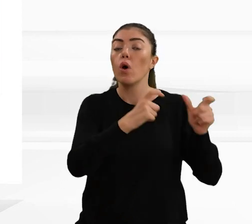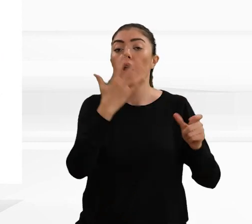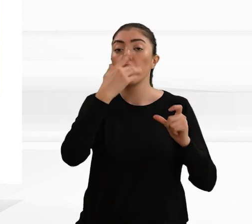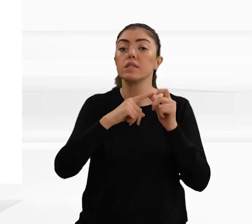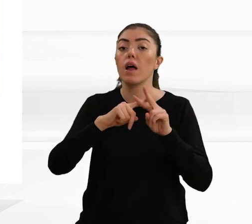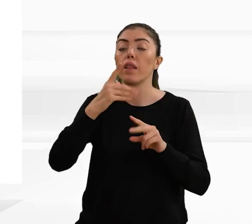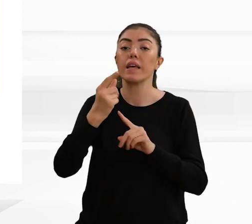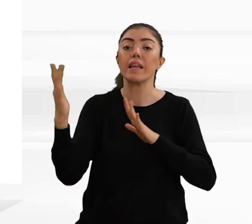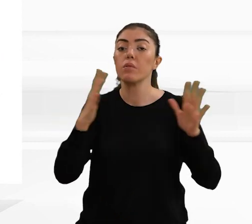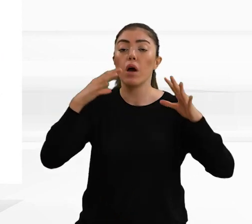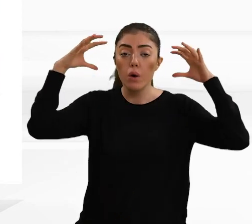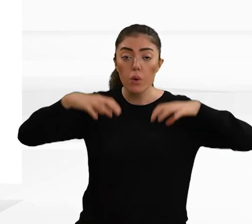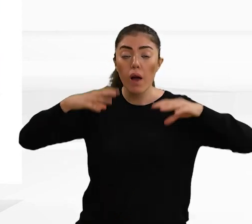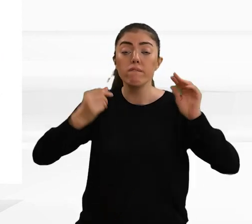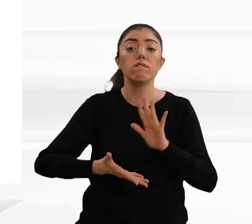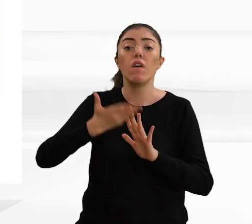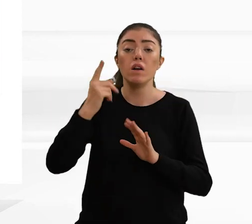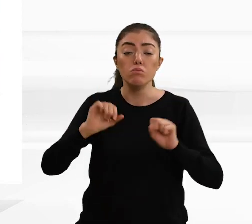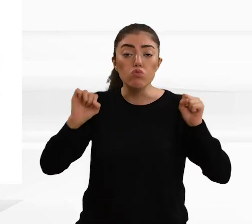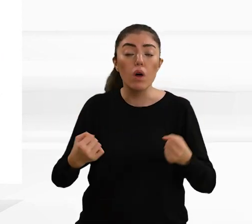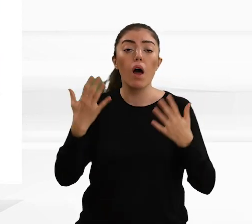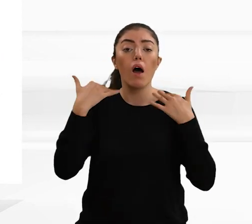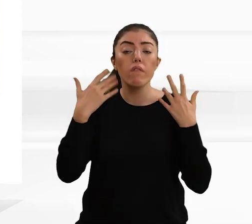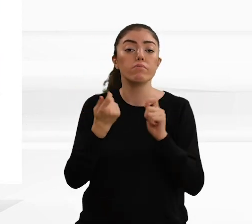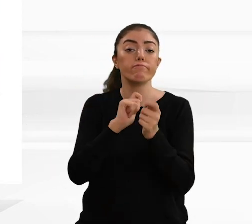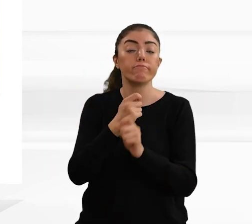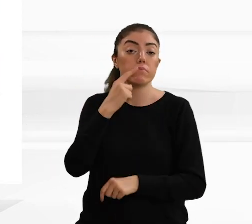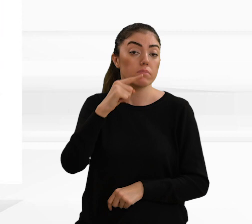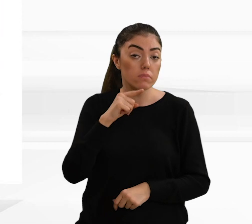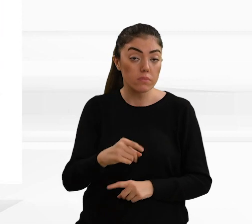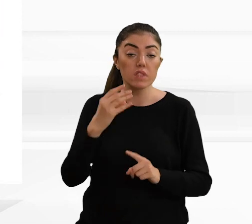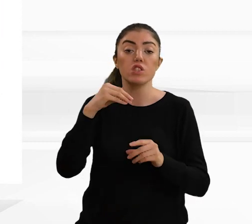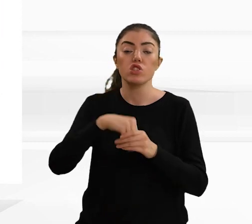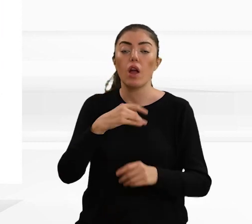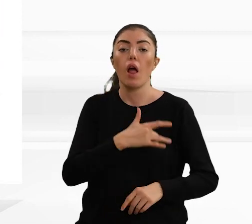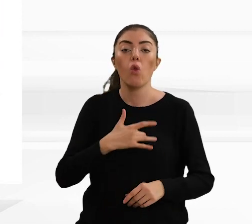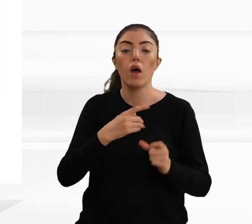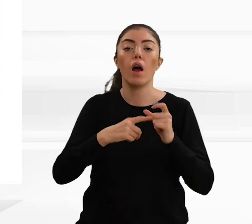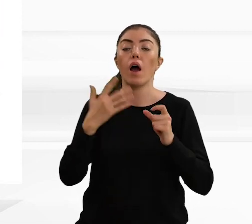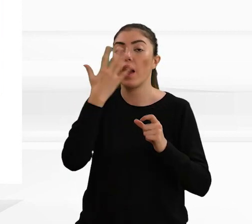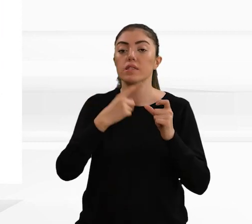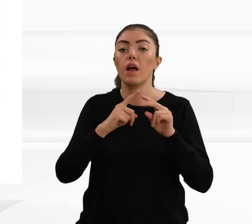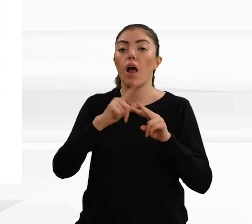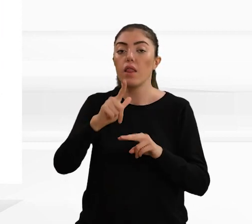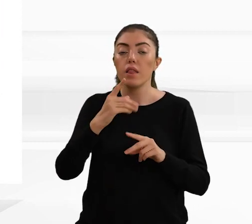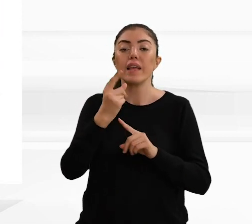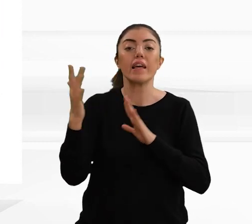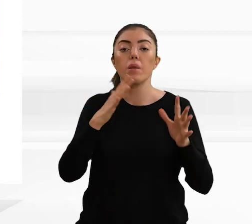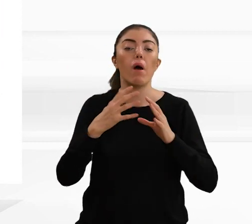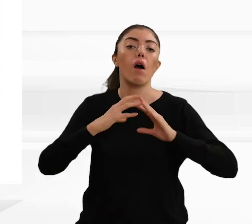karasal iklimi yağışların en Bu kış mevsiminde olmasıyla İç Anadolu Karasal iklimin den